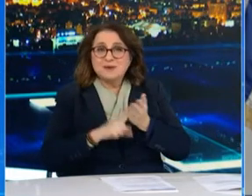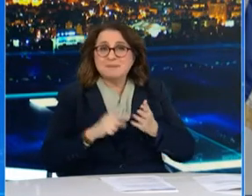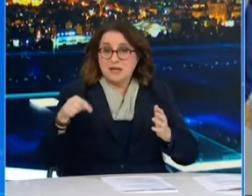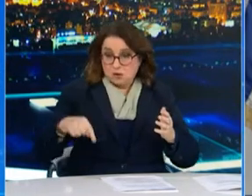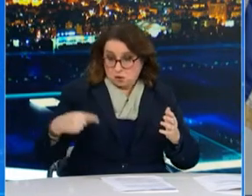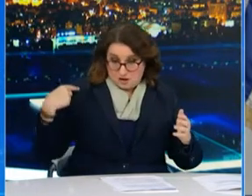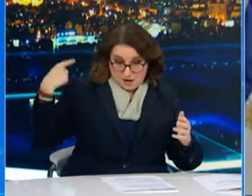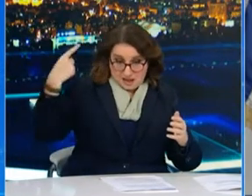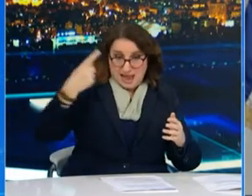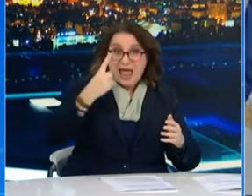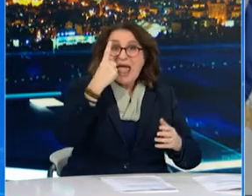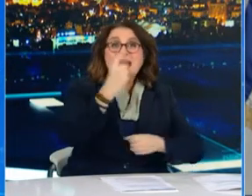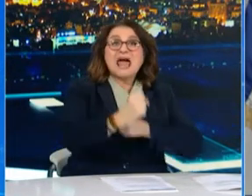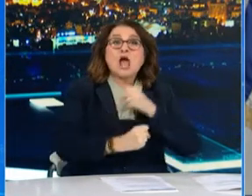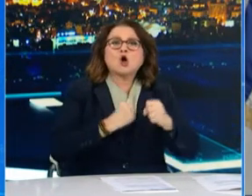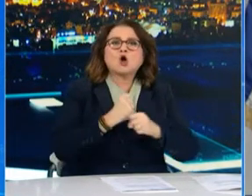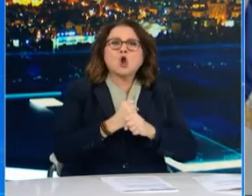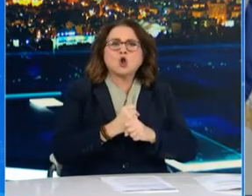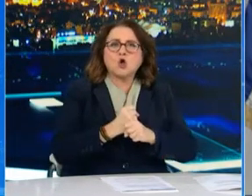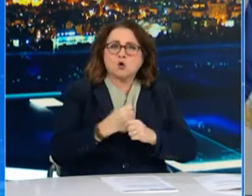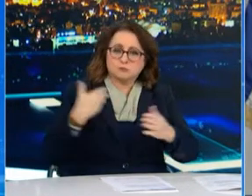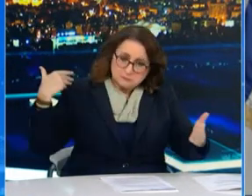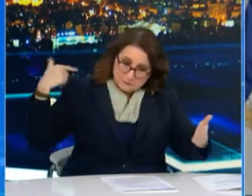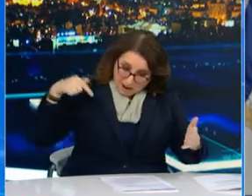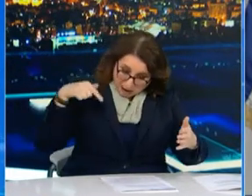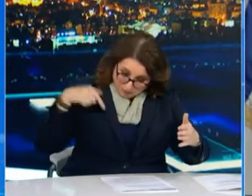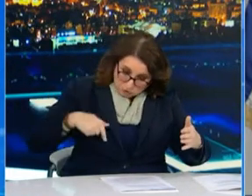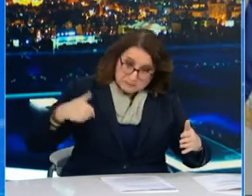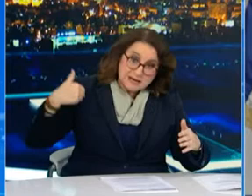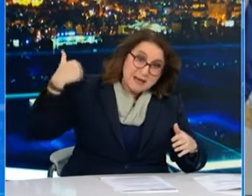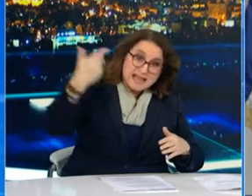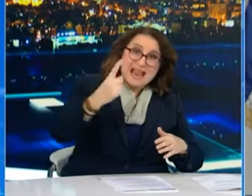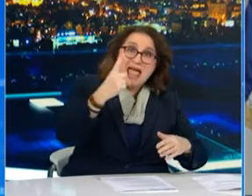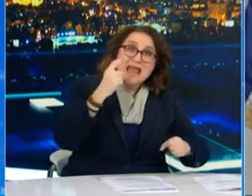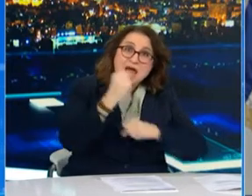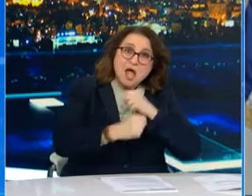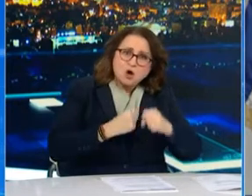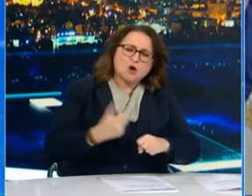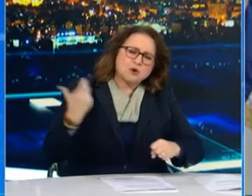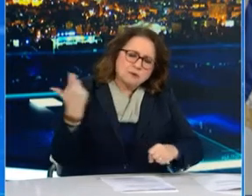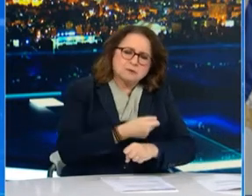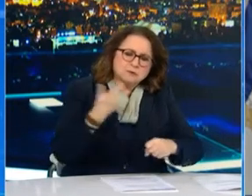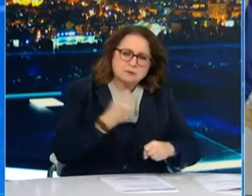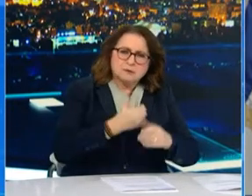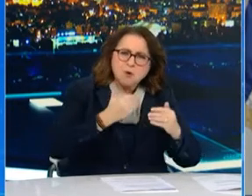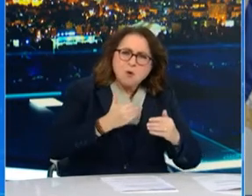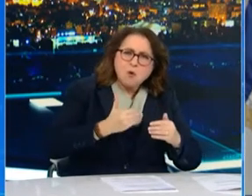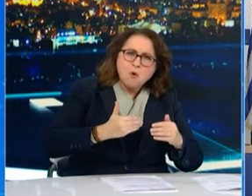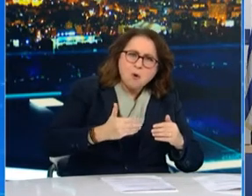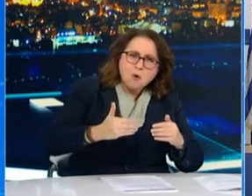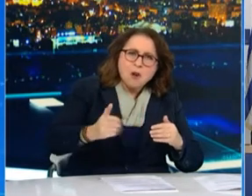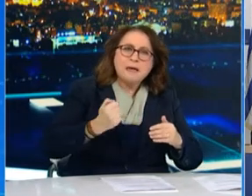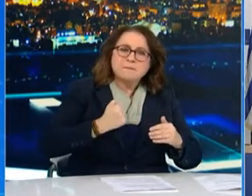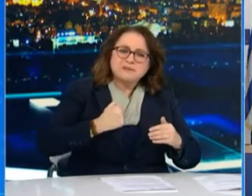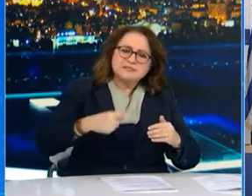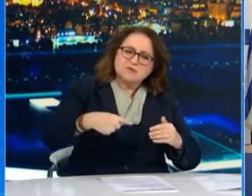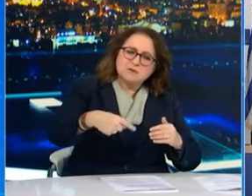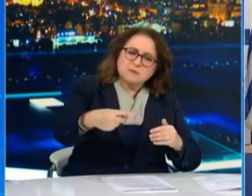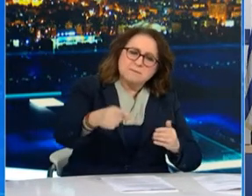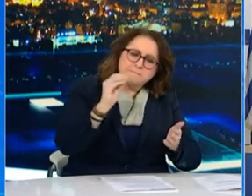επόμενο 1-1,5 μήνα θα έχουμε δόσεις τέτοιες που να μπορούμε να προχωρήσουμε σε πολύ μεγαλύτερες ομάδες πληθυσμού. Νομίζω θα τα πει και ο